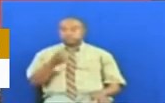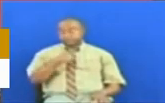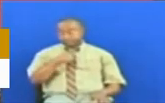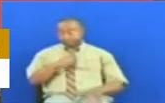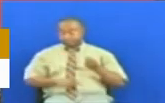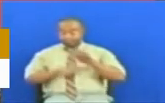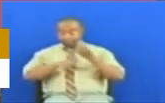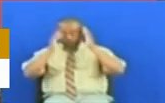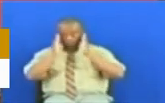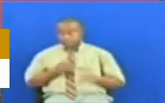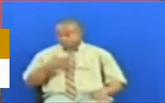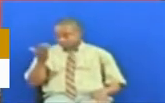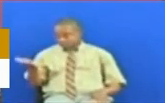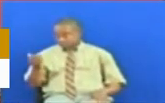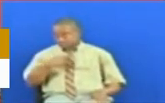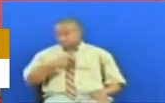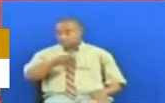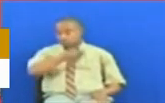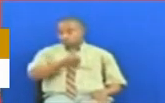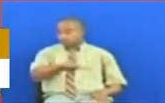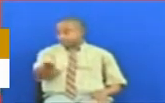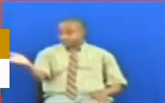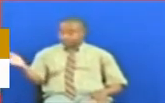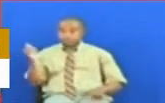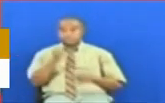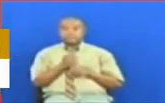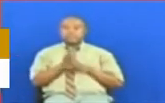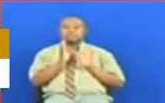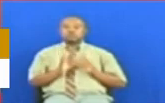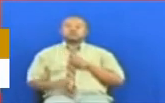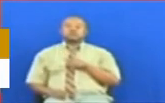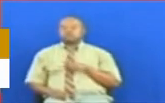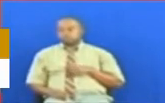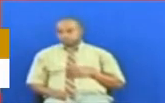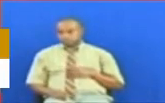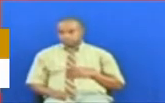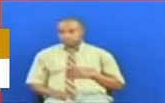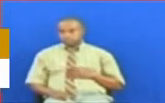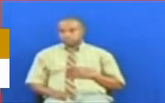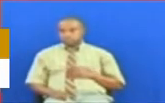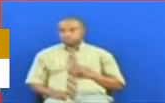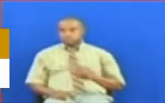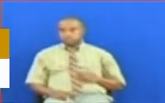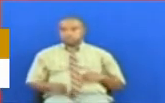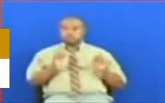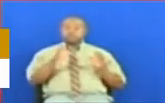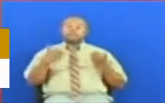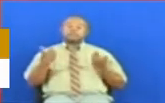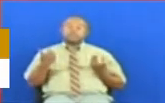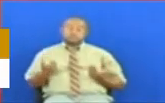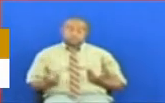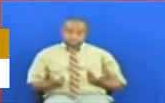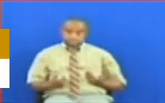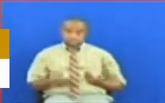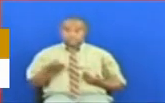bunge kukupongeza sana Mheshimiwa Spika kwa kazi nzuri unazoendelea kufanya katika bunge letu. Sasa Mheshimiwa Spika, nianze na hoja